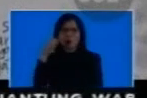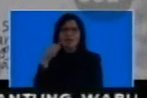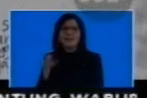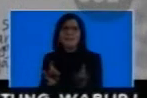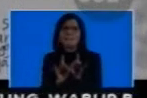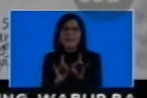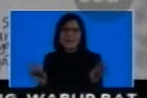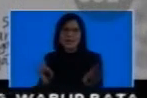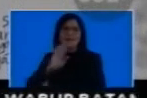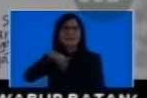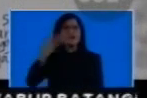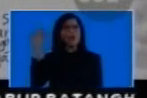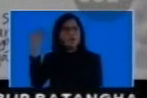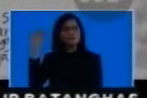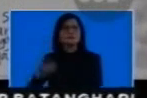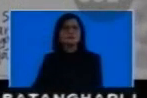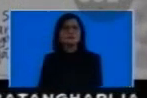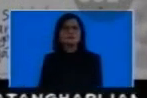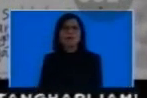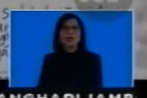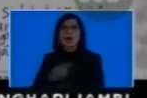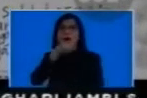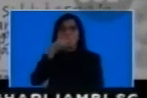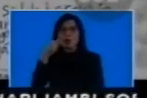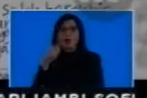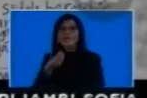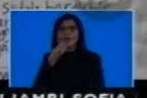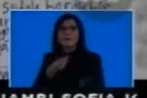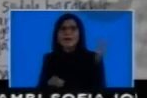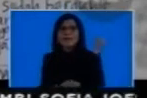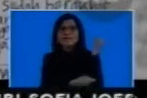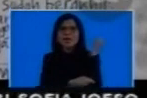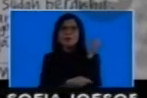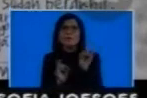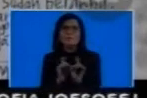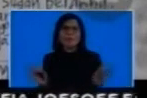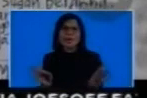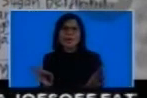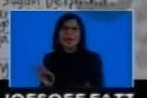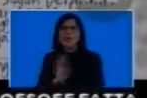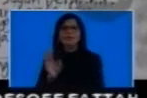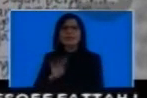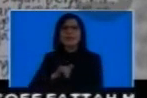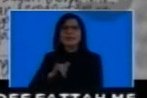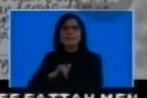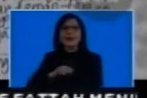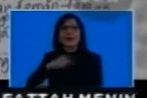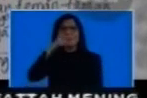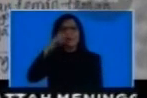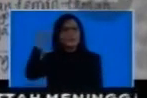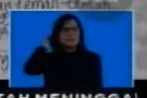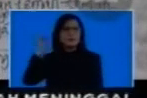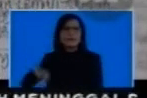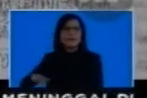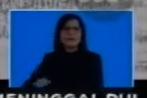berbeda dibandingkan tahun sebelumnya. Berbuka dan sahur tidak lagi bersama bapak, mama, dan dua adik saya.